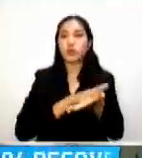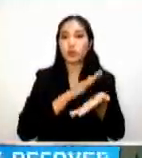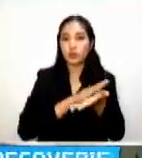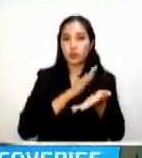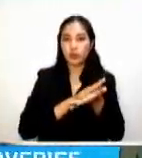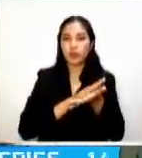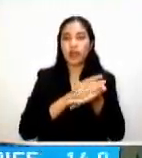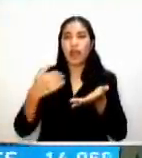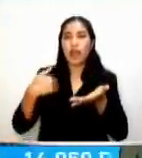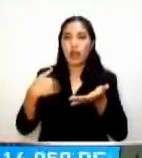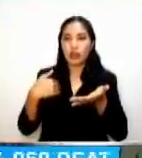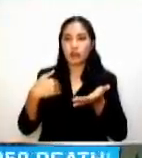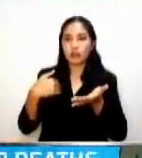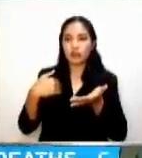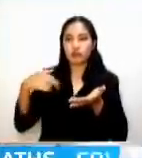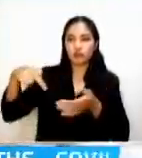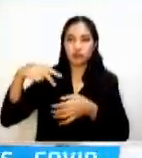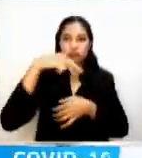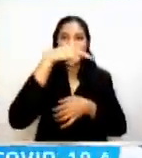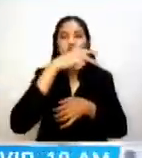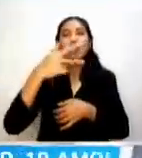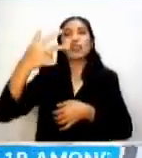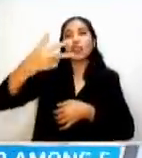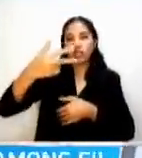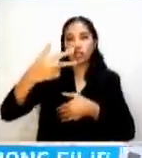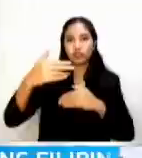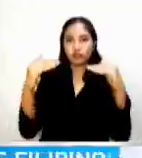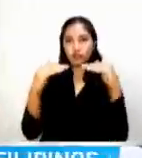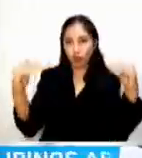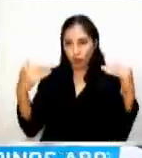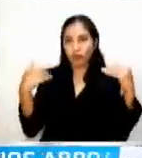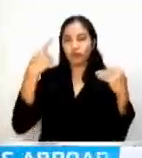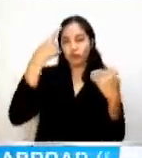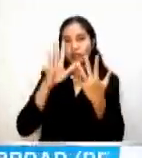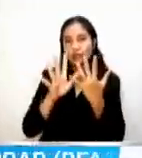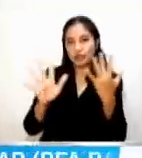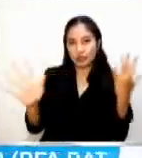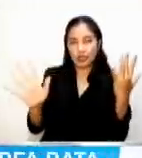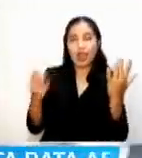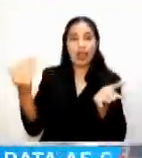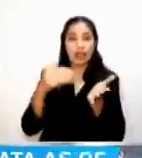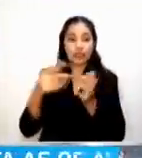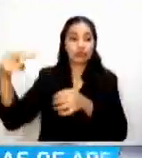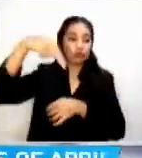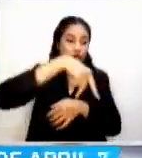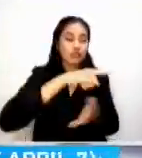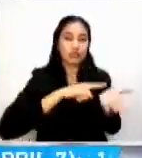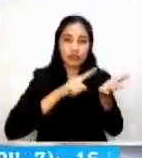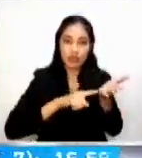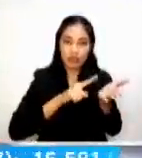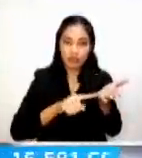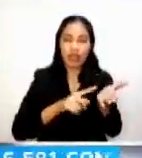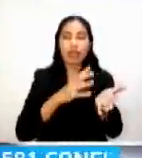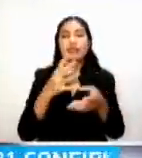floor para sa pila. Bababa ulit para sa verification at mismong pagkuha ng ayuda. Yung mga pumila na para ngayong